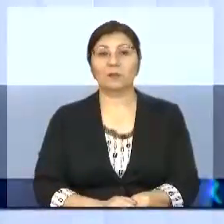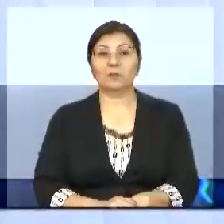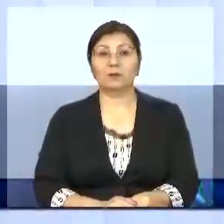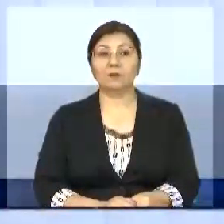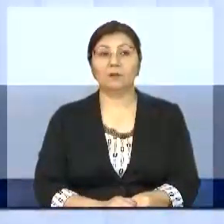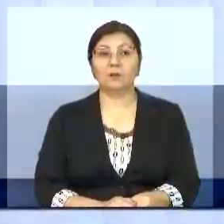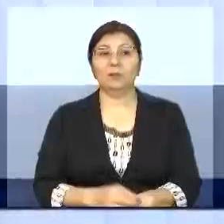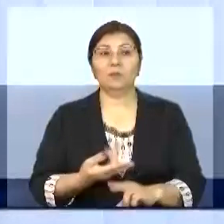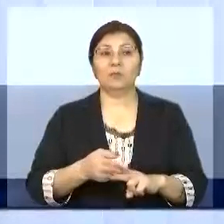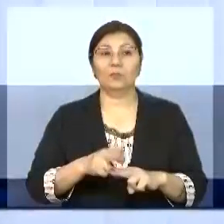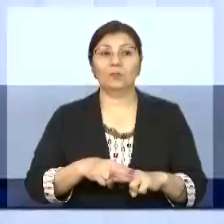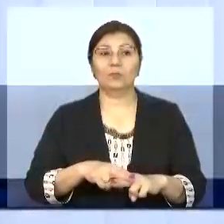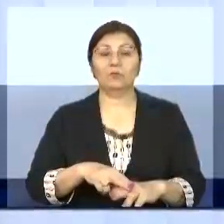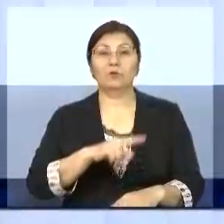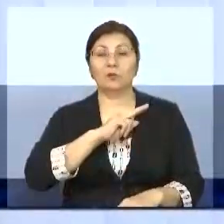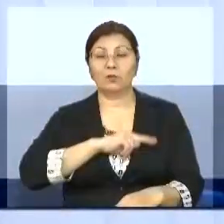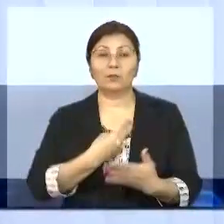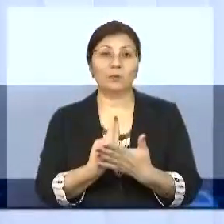облысымыздың осы еңбегі елеулі,